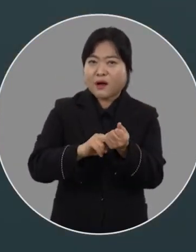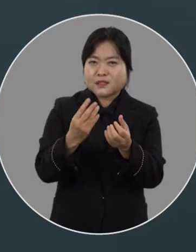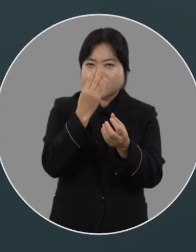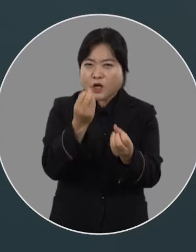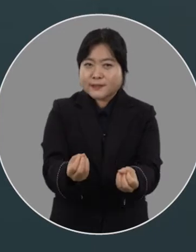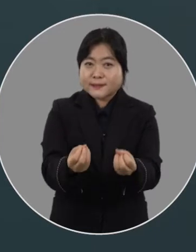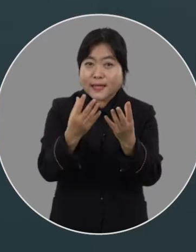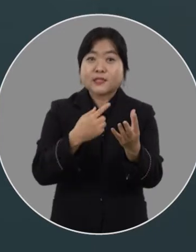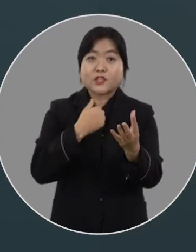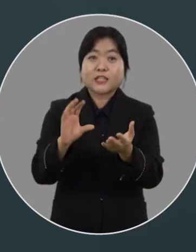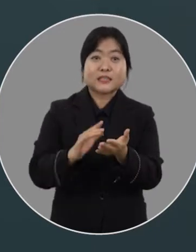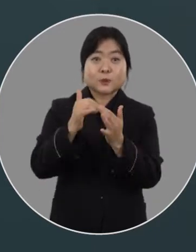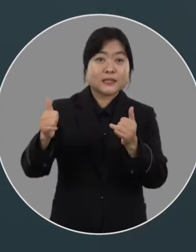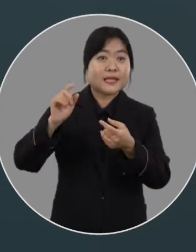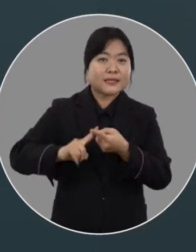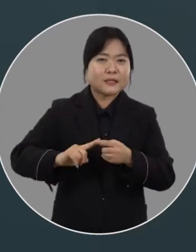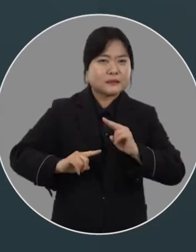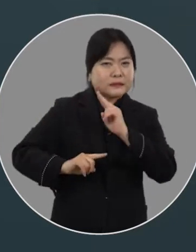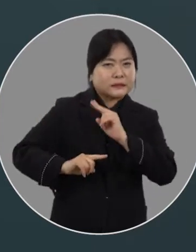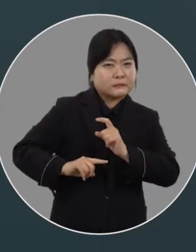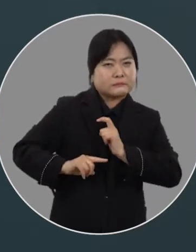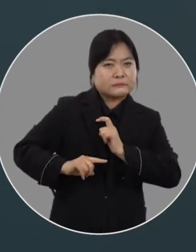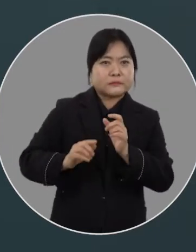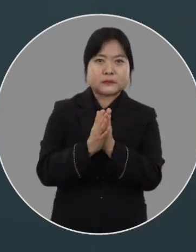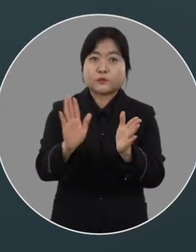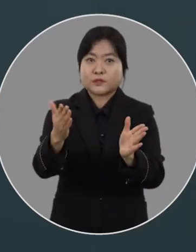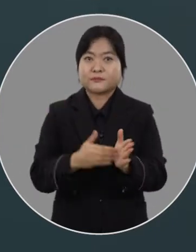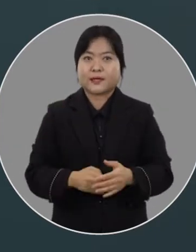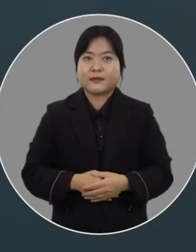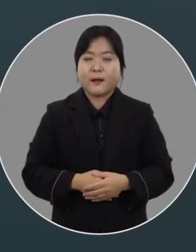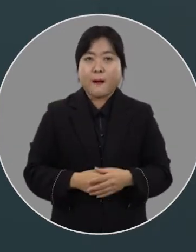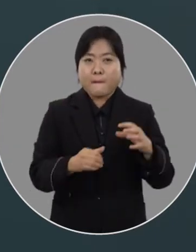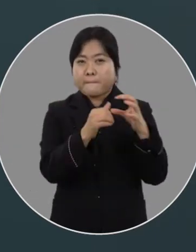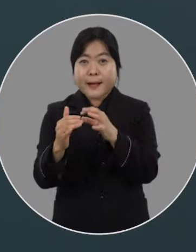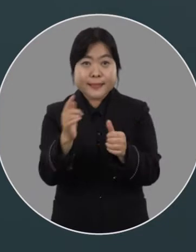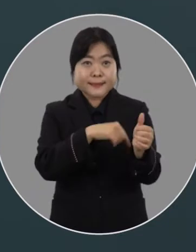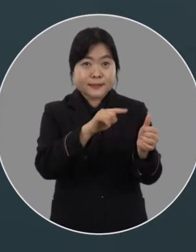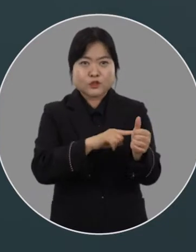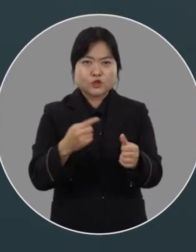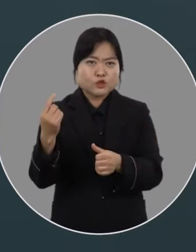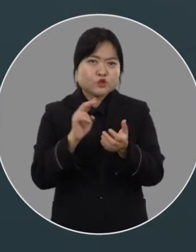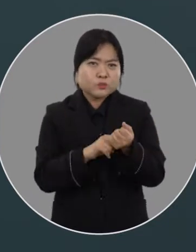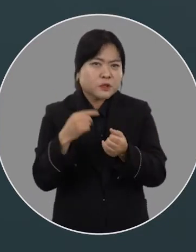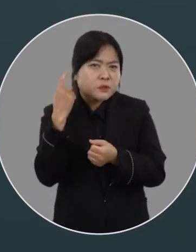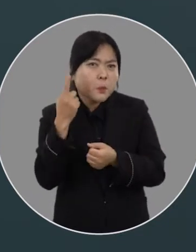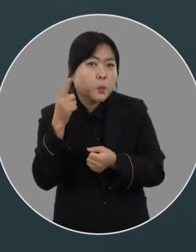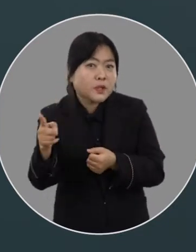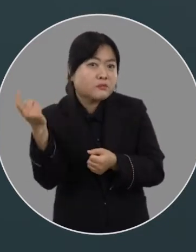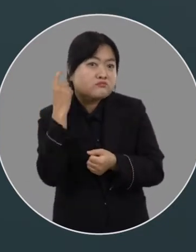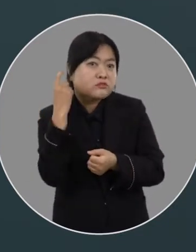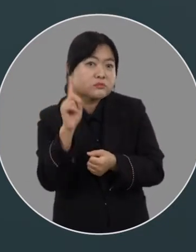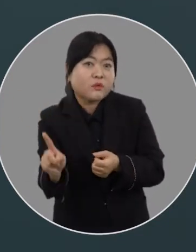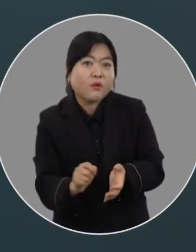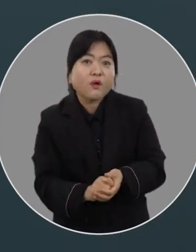하고 있었던 그리스도인들에 대한 의심으로부터 시작되었습니다. 박해자들이 숨어서 듣다 보니까 이런 소리가